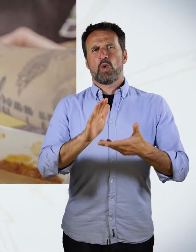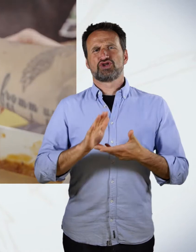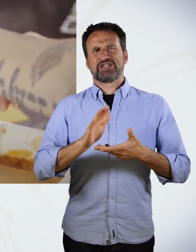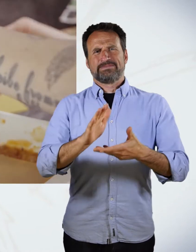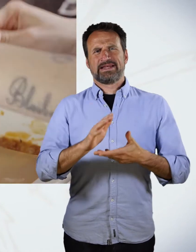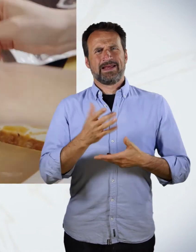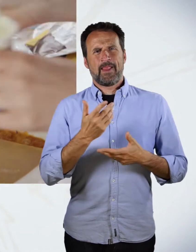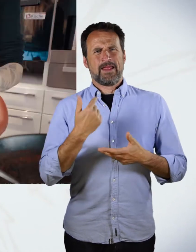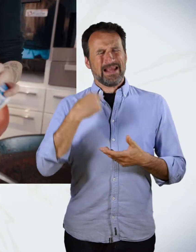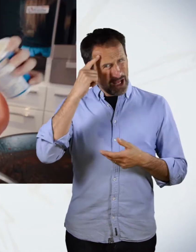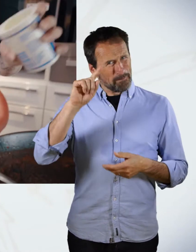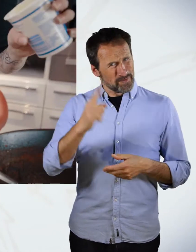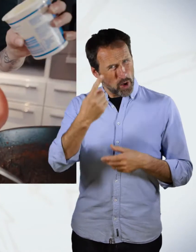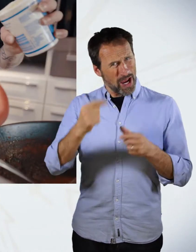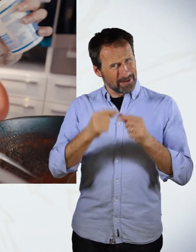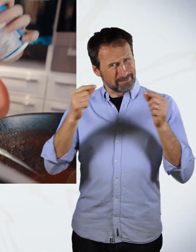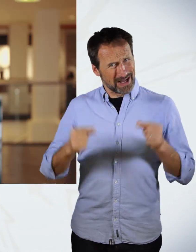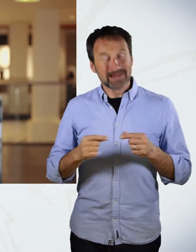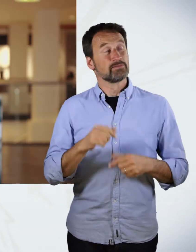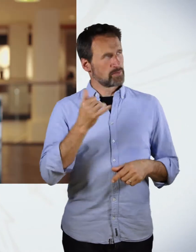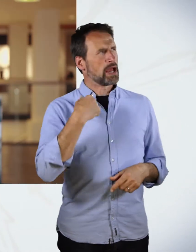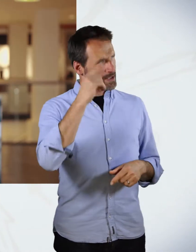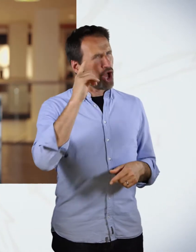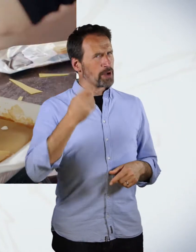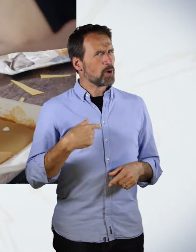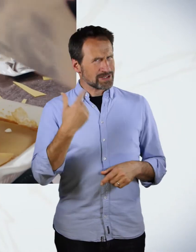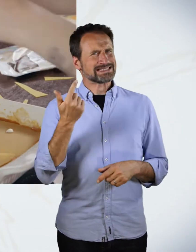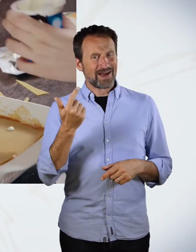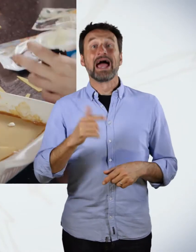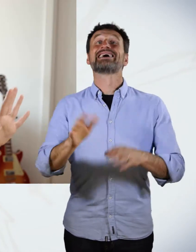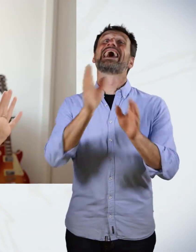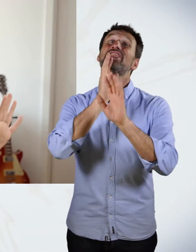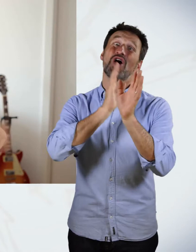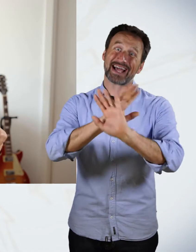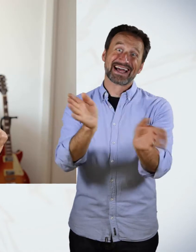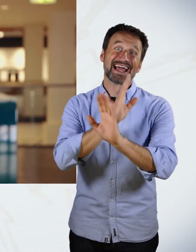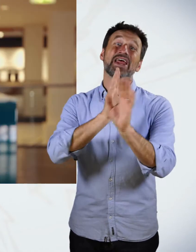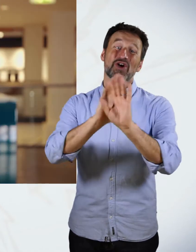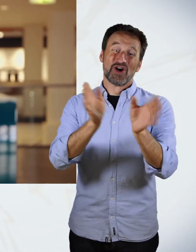glaube, wir haben noch ein anderes Päckchen. Also. Ich glaube auch, ich hatte zwei. Viel hilft viel, ne? Das reicht, das reicht.